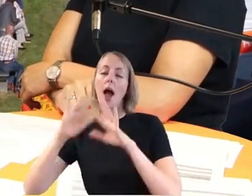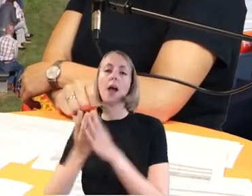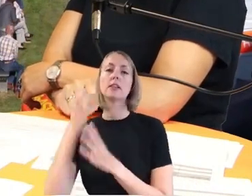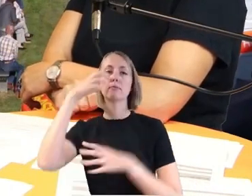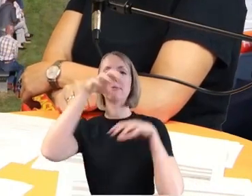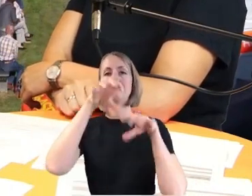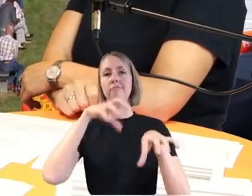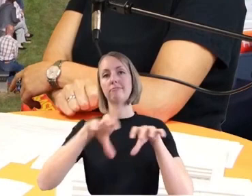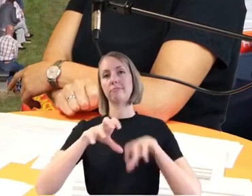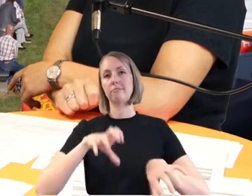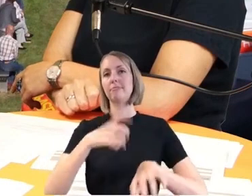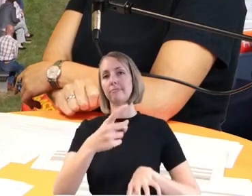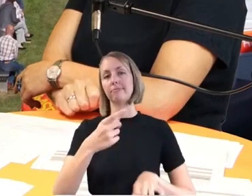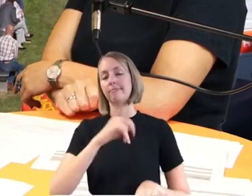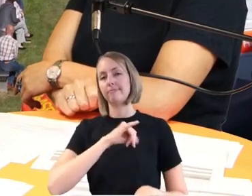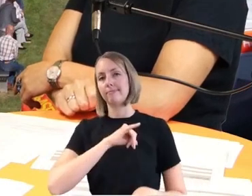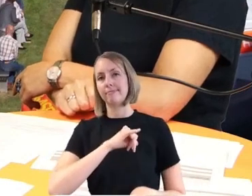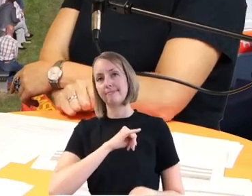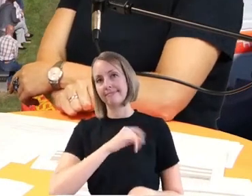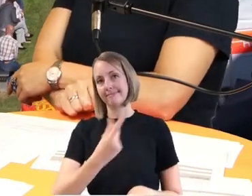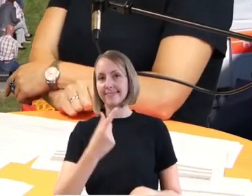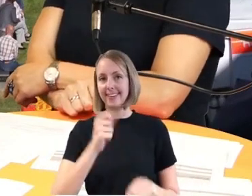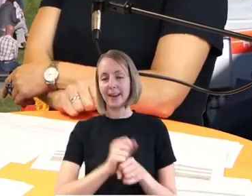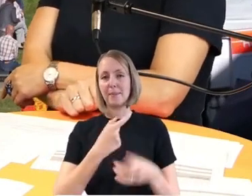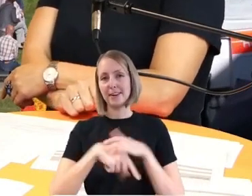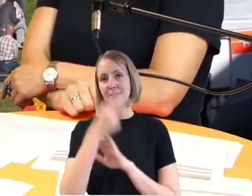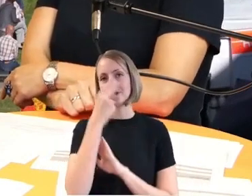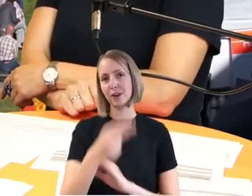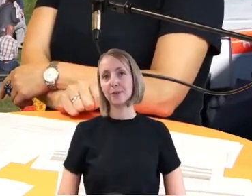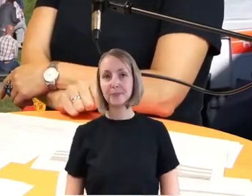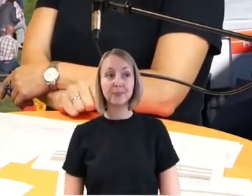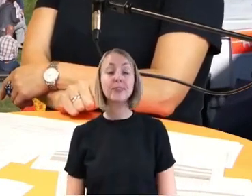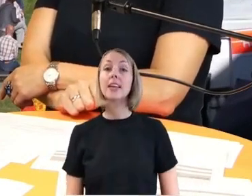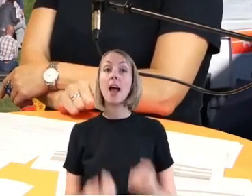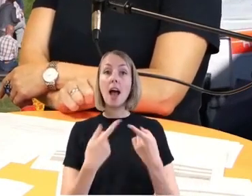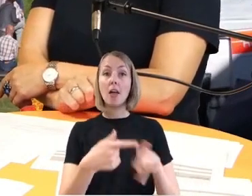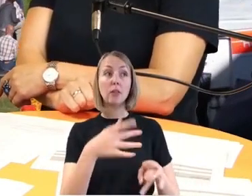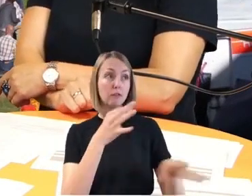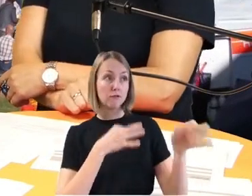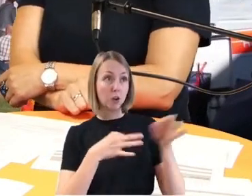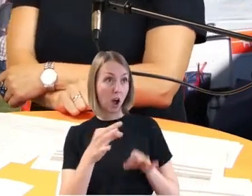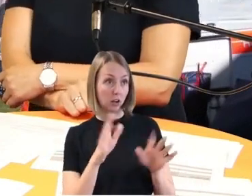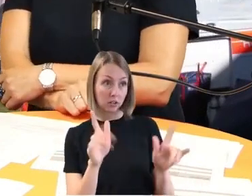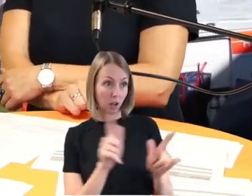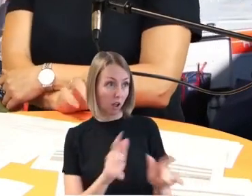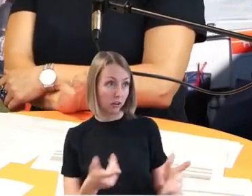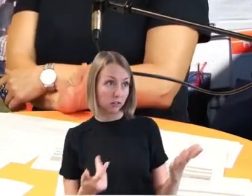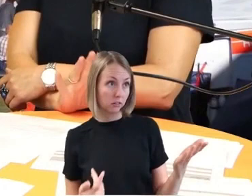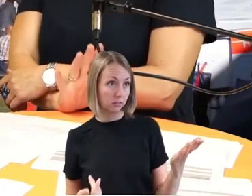auch wieder veröffentlichen. Mhm. Gut, dann keine weiteren Zuschauerfragen.